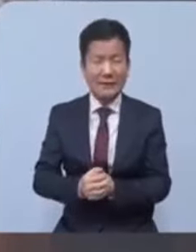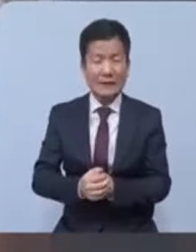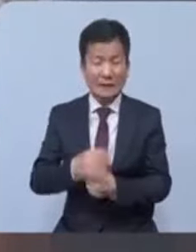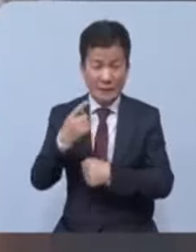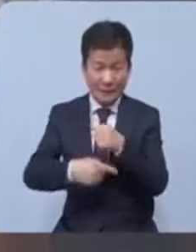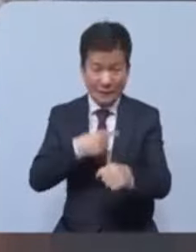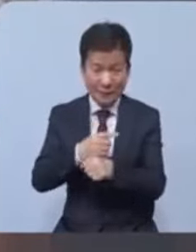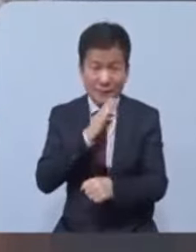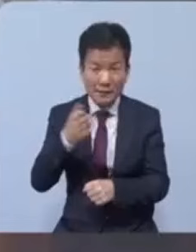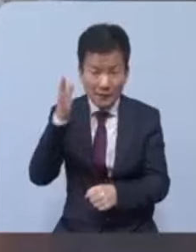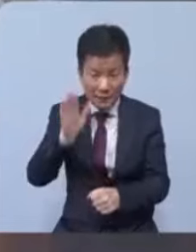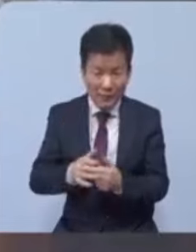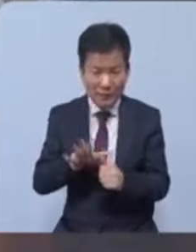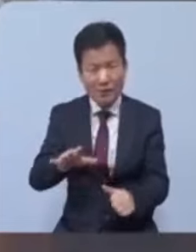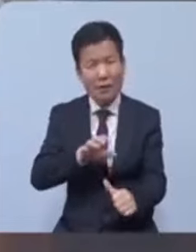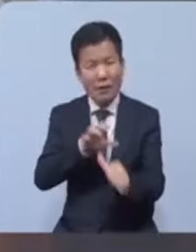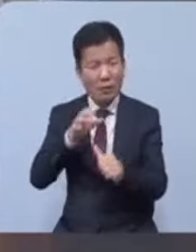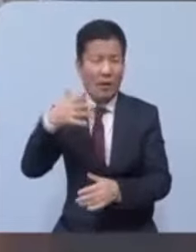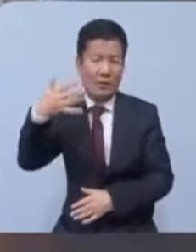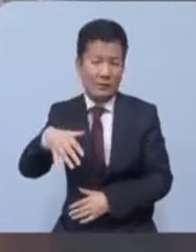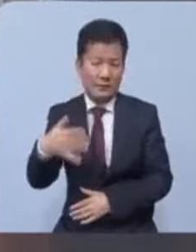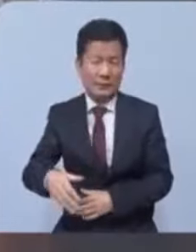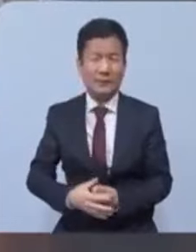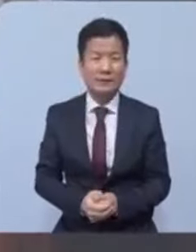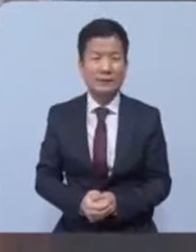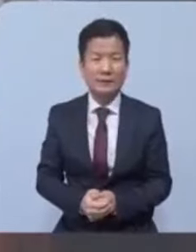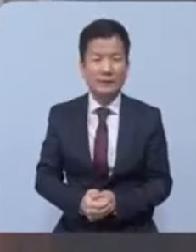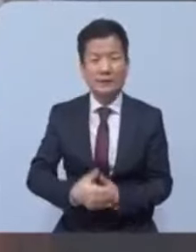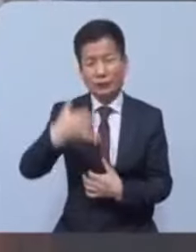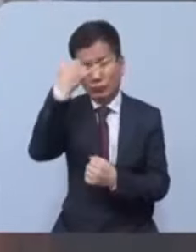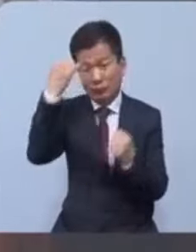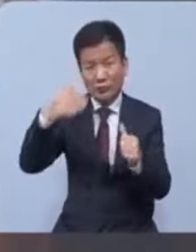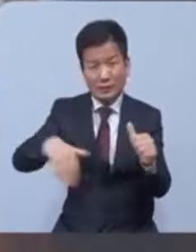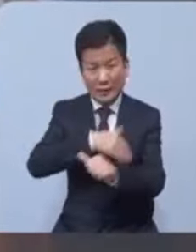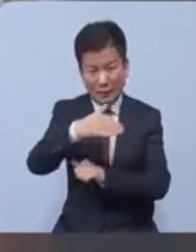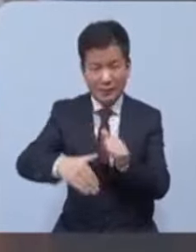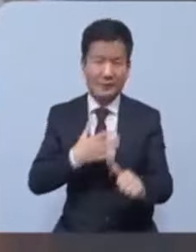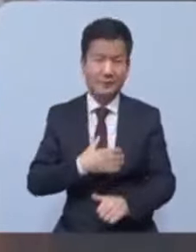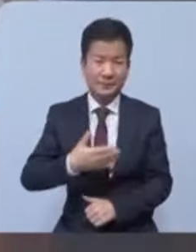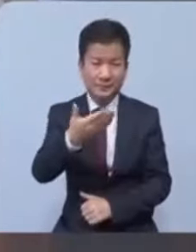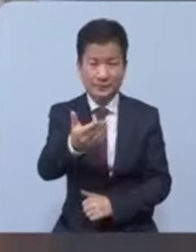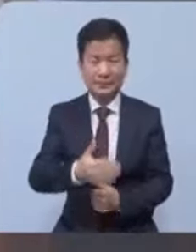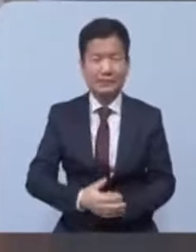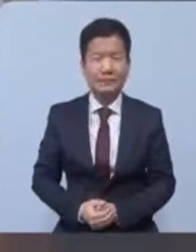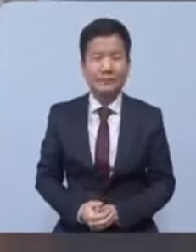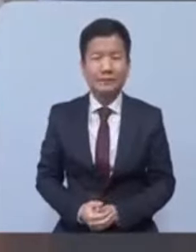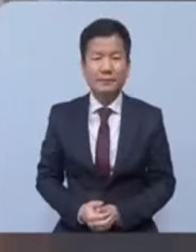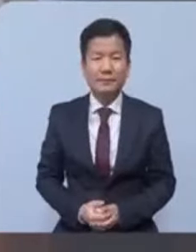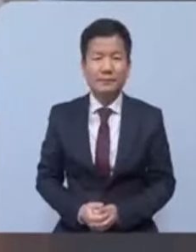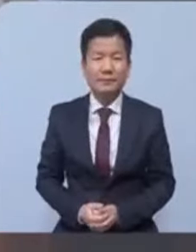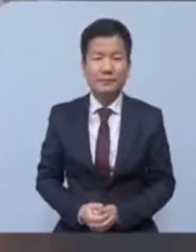다 돼가지만 제대로 활용하는 곳이 많지 않습니다. 충북의 상황을 진희정 기자가 심층 취재했습니다.